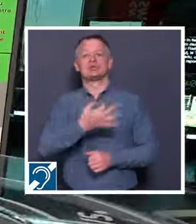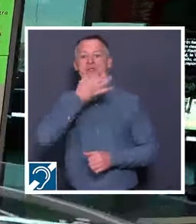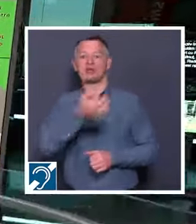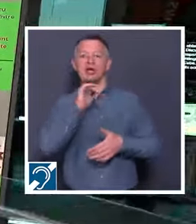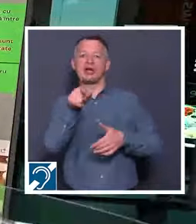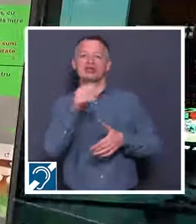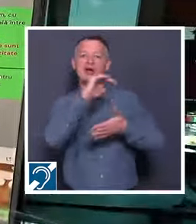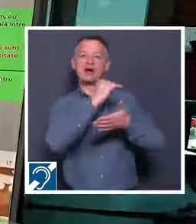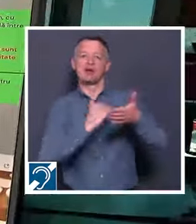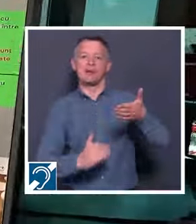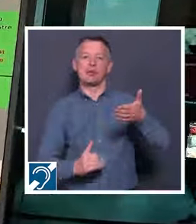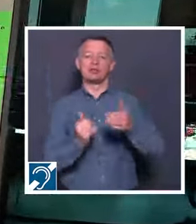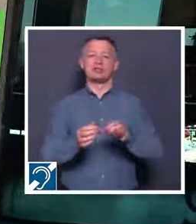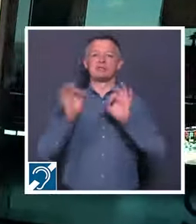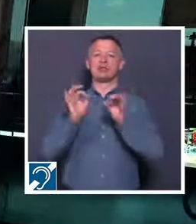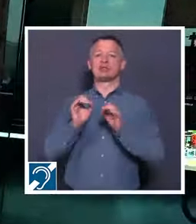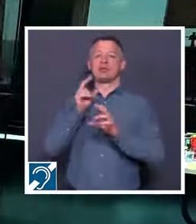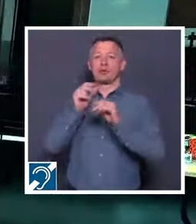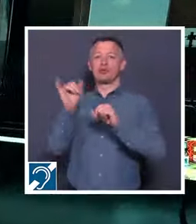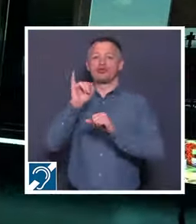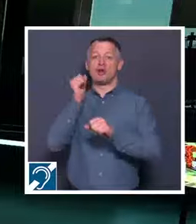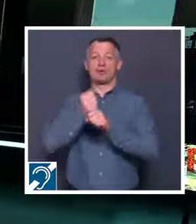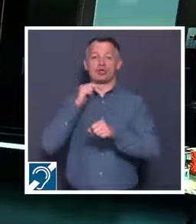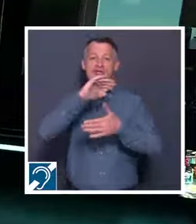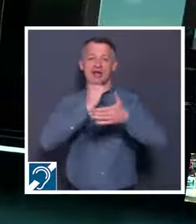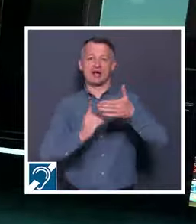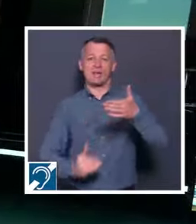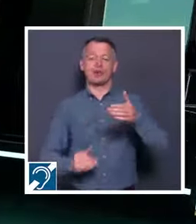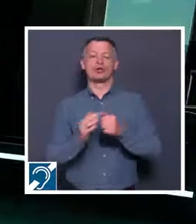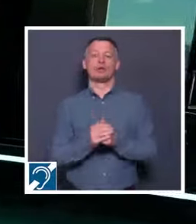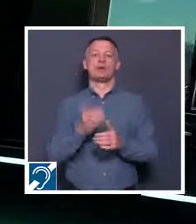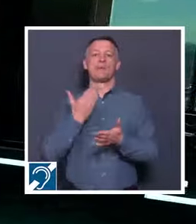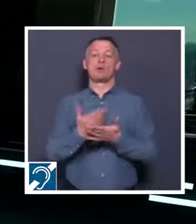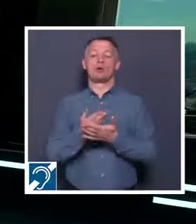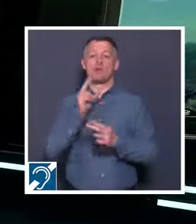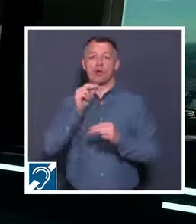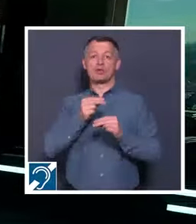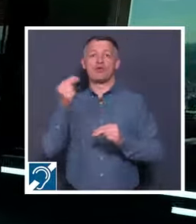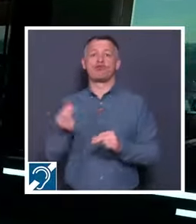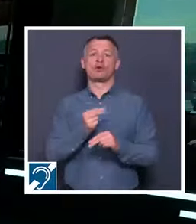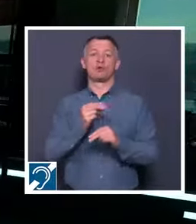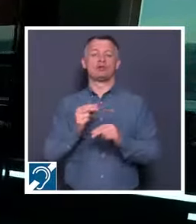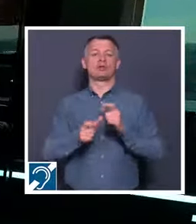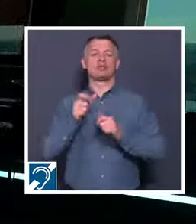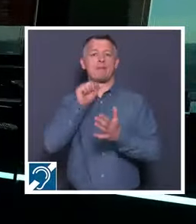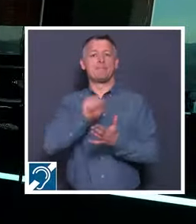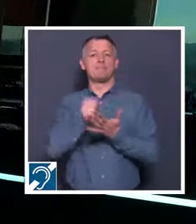raport, dar mai ales să vorbim cu cei care au făcut acest raport, pentru că este un raport care vorbește foarte mult despre